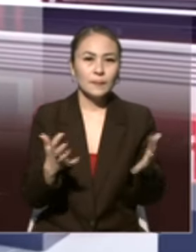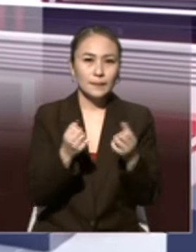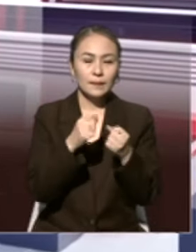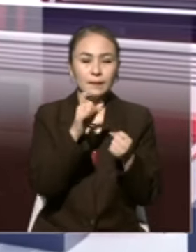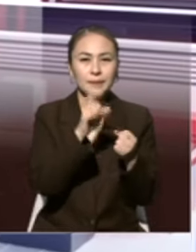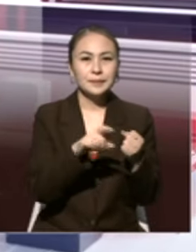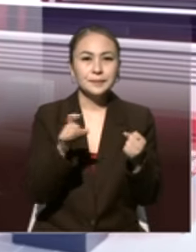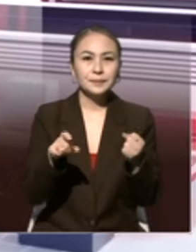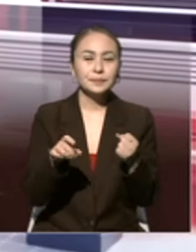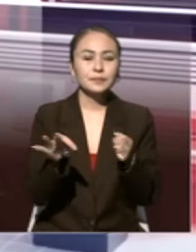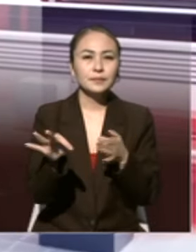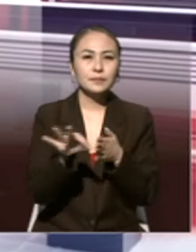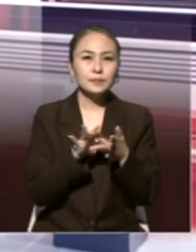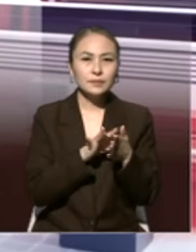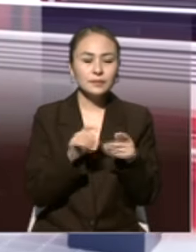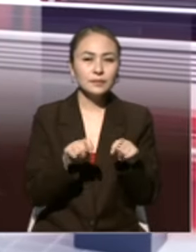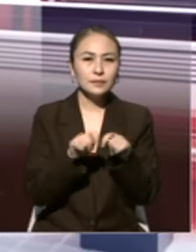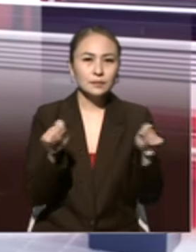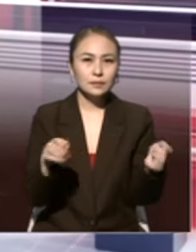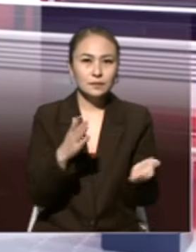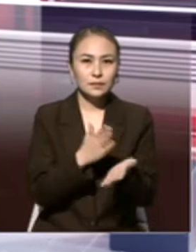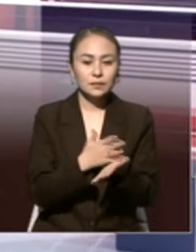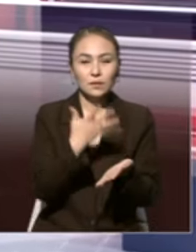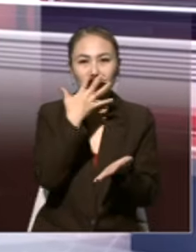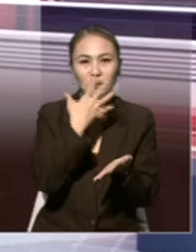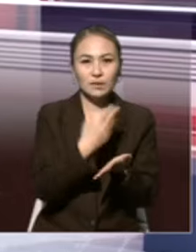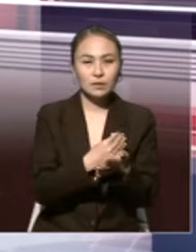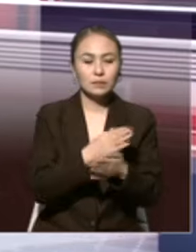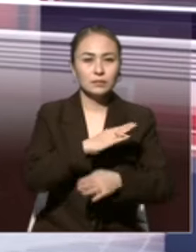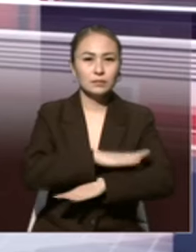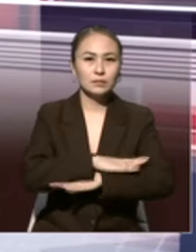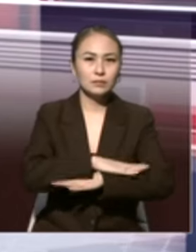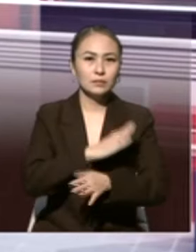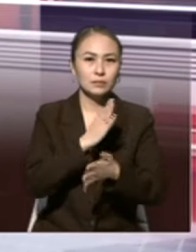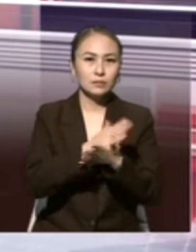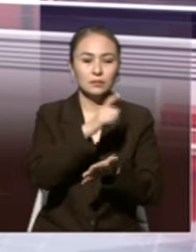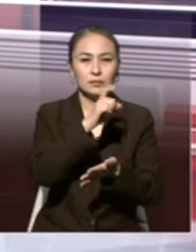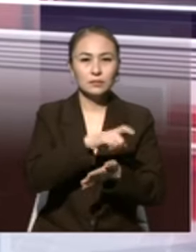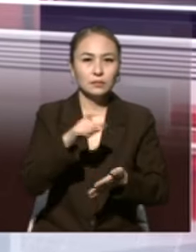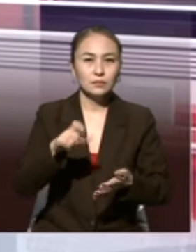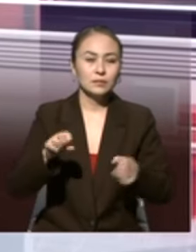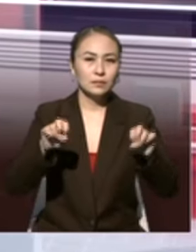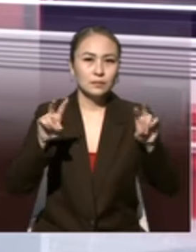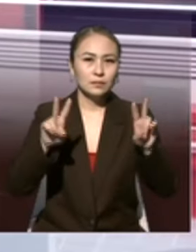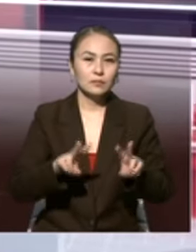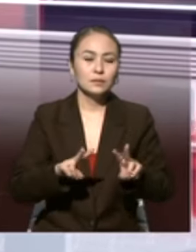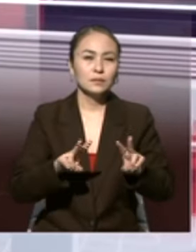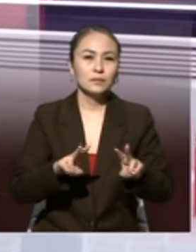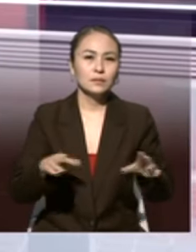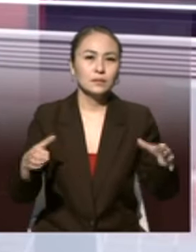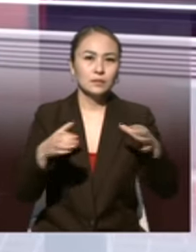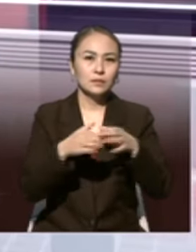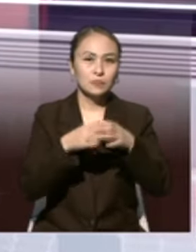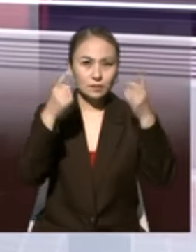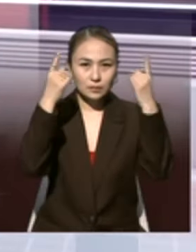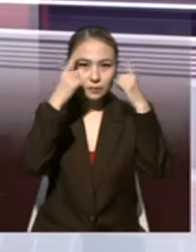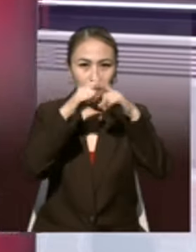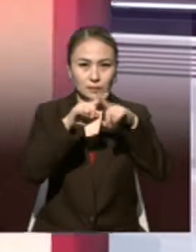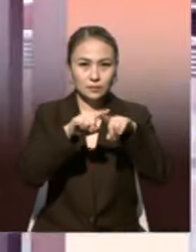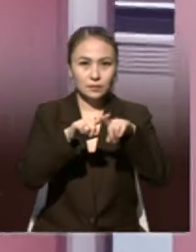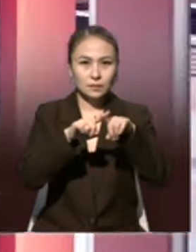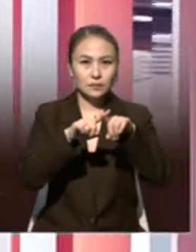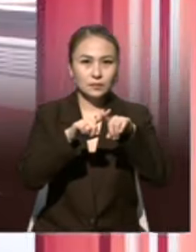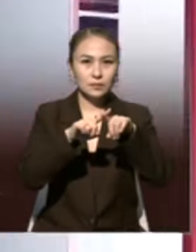осы жедел құтқару жасағы бар, өрт сөндіру бар, әр мамандардың өзінің арнайы жұмылдыратын